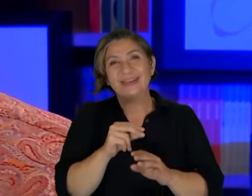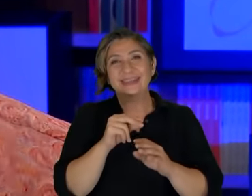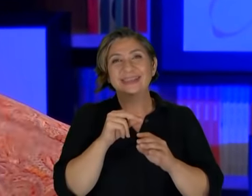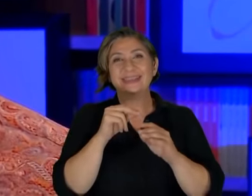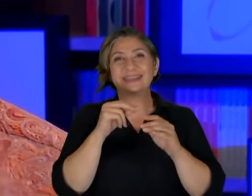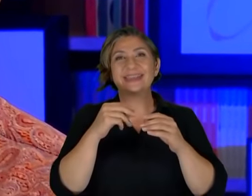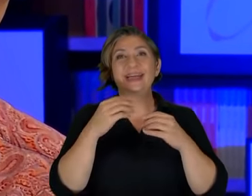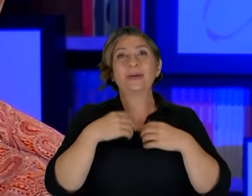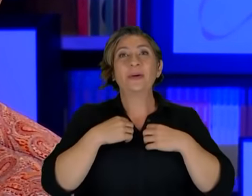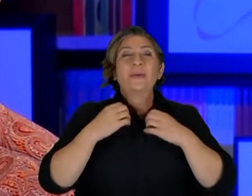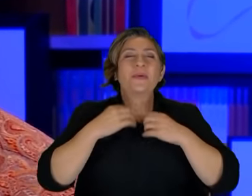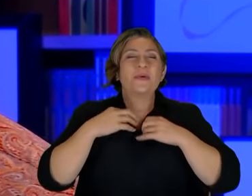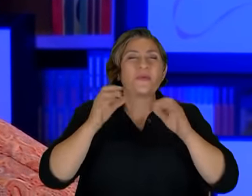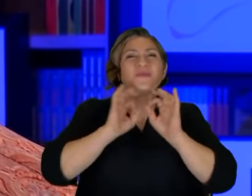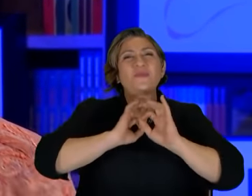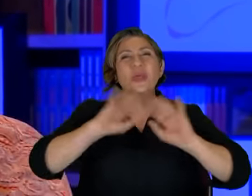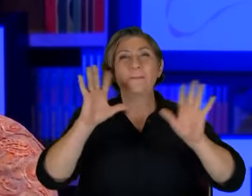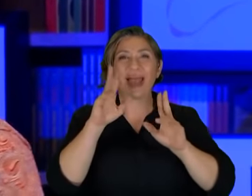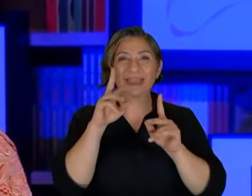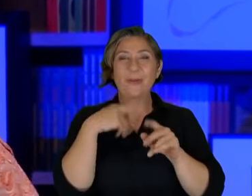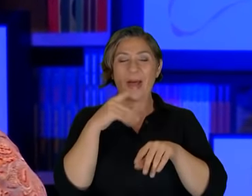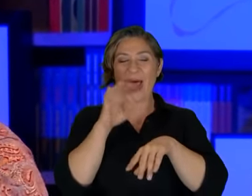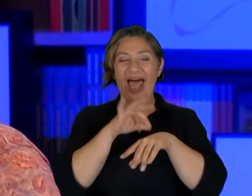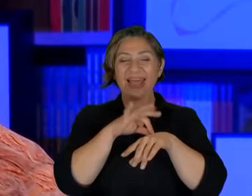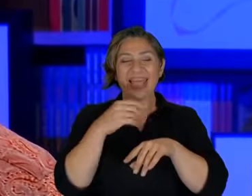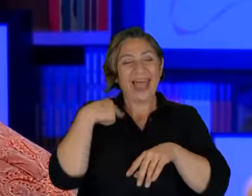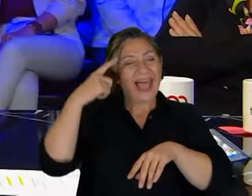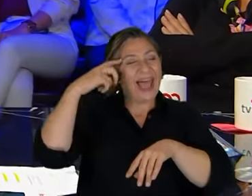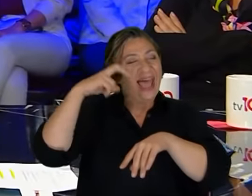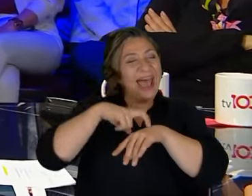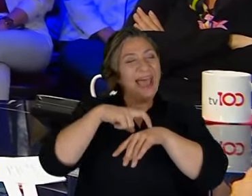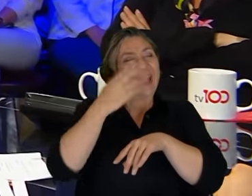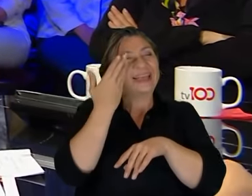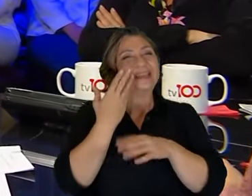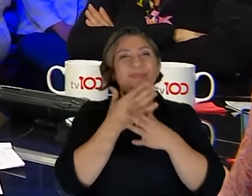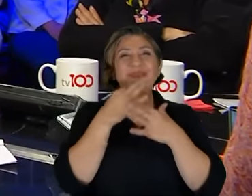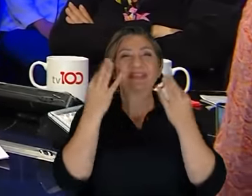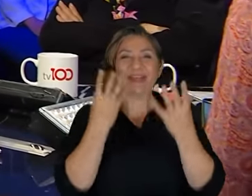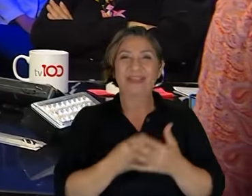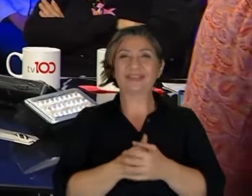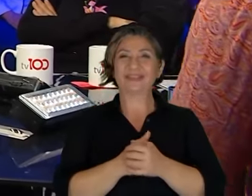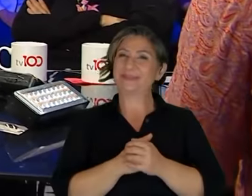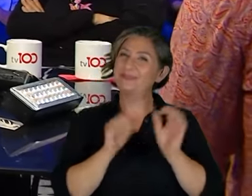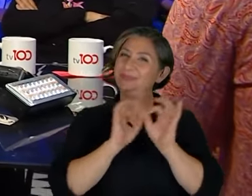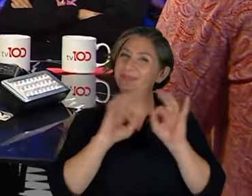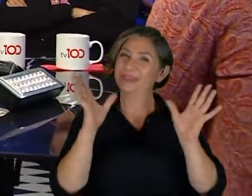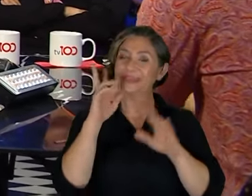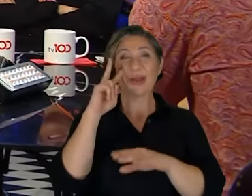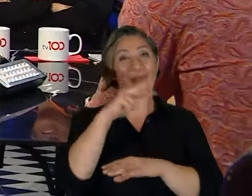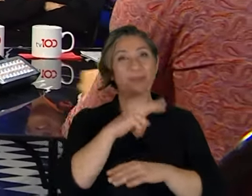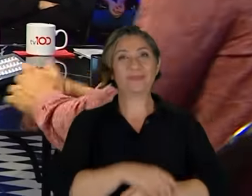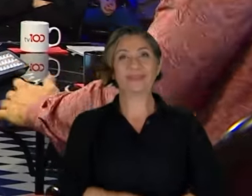diye şöyle yapmaya başlıyor ve ben o anı tekrar izleyip çok mutlu oldum yani. Öyle. Müthişmiş. Peki